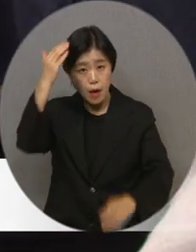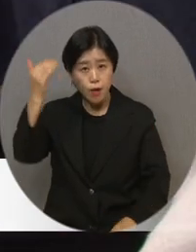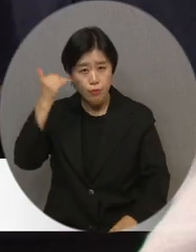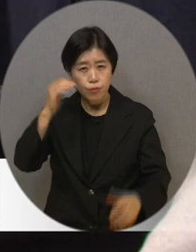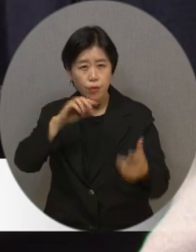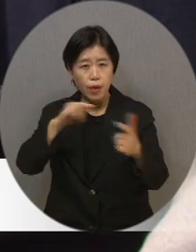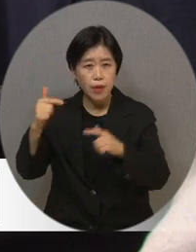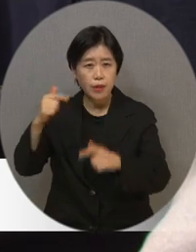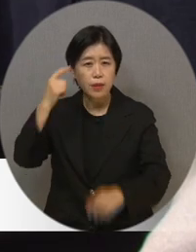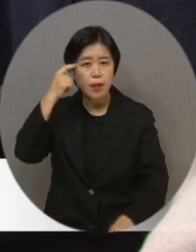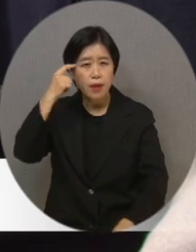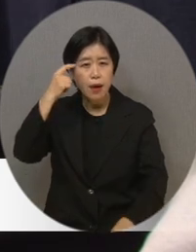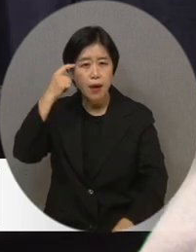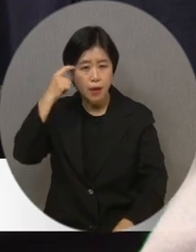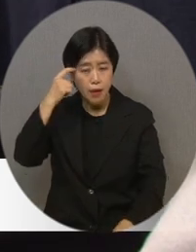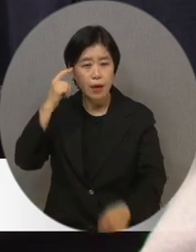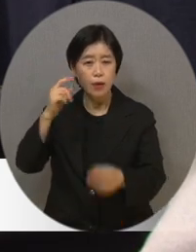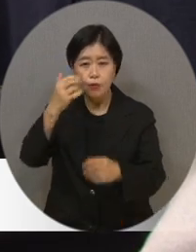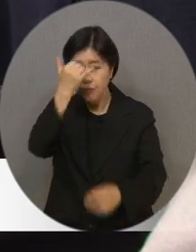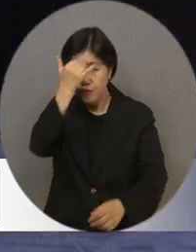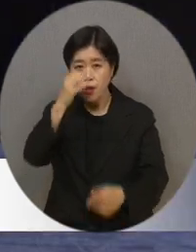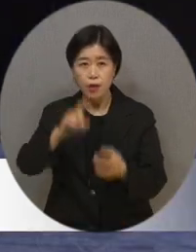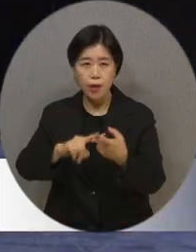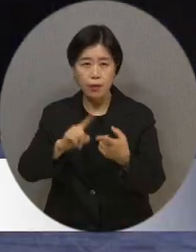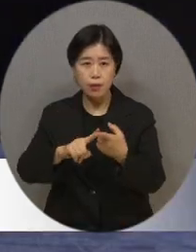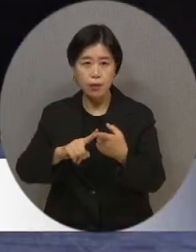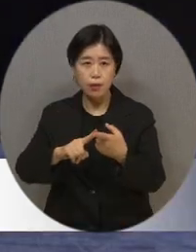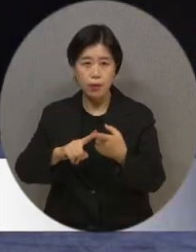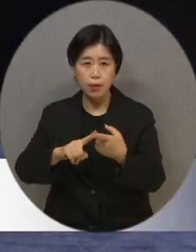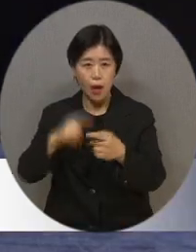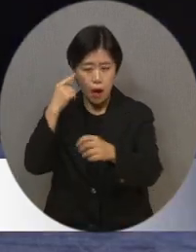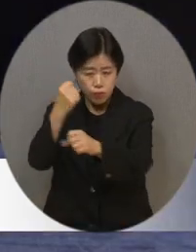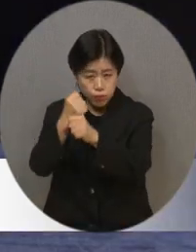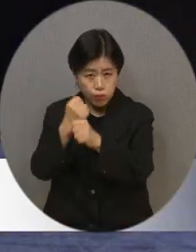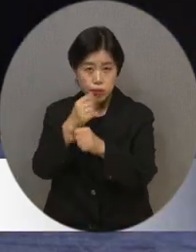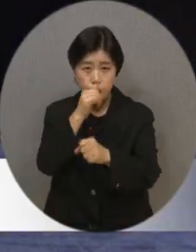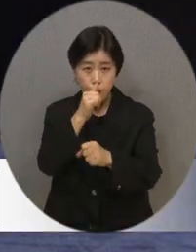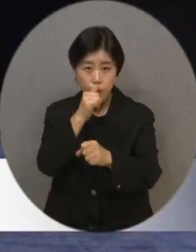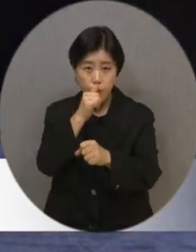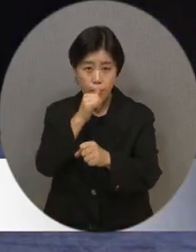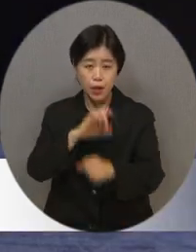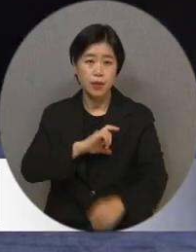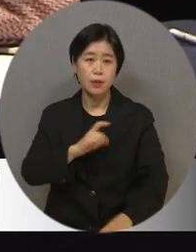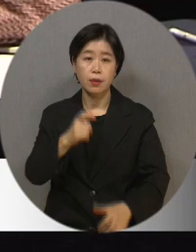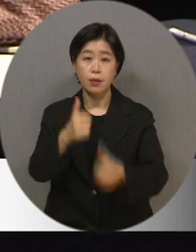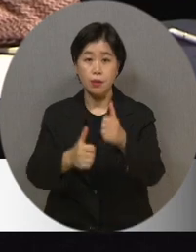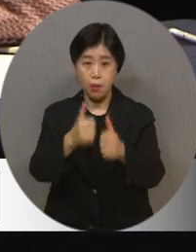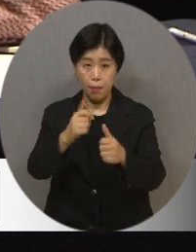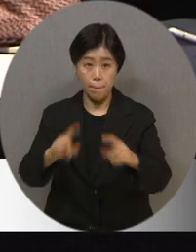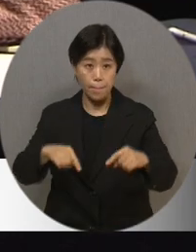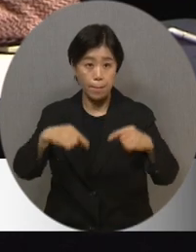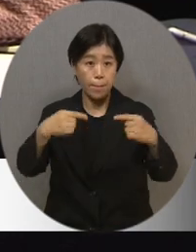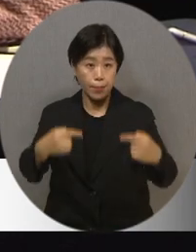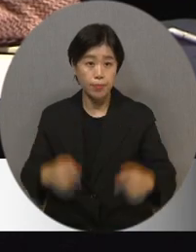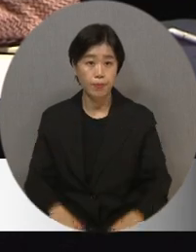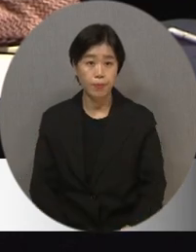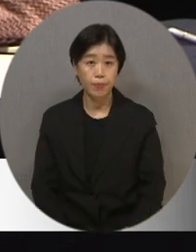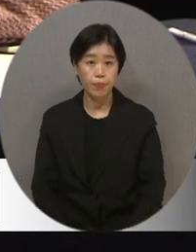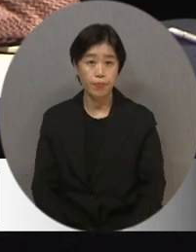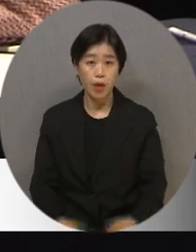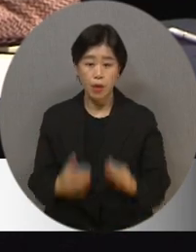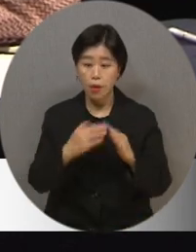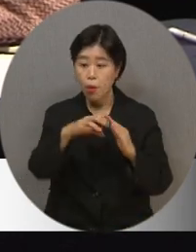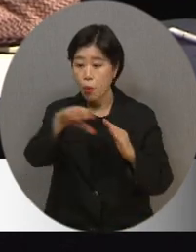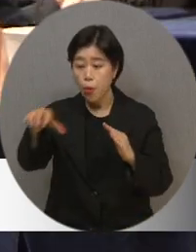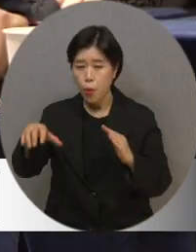정신문화인 충유의 사상과 학문을 연구하고 본 기회에 자격시험을 응시함으로써 우리 주변의